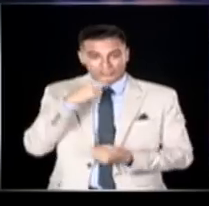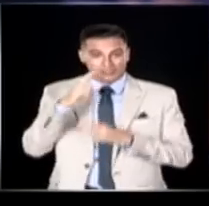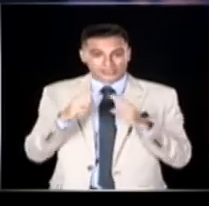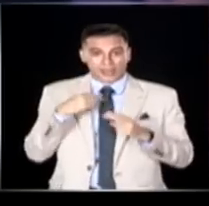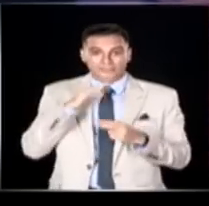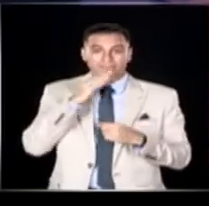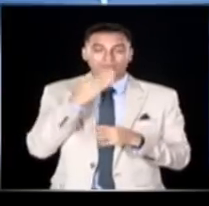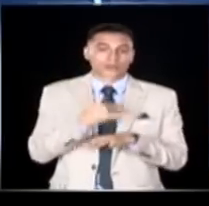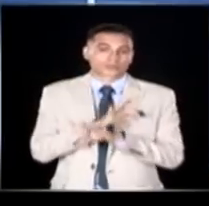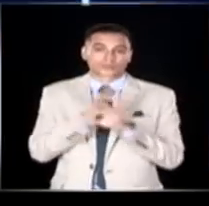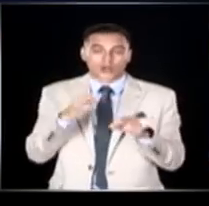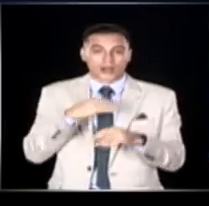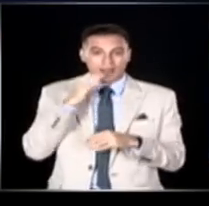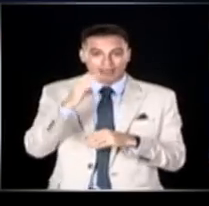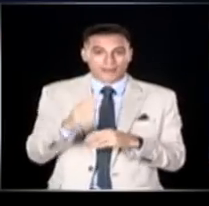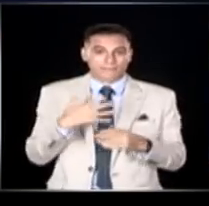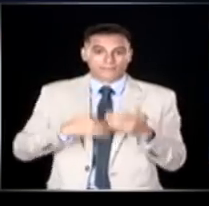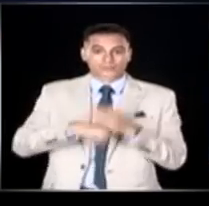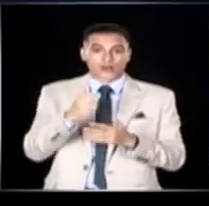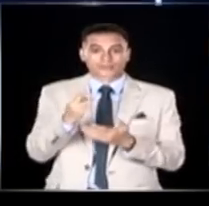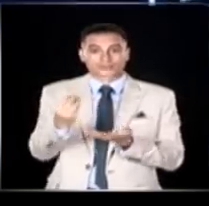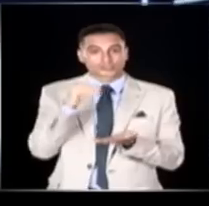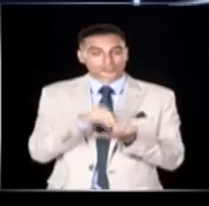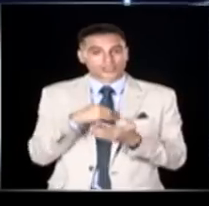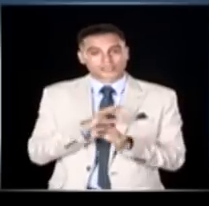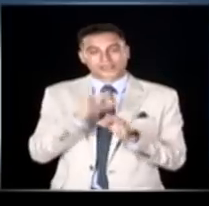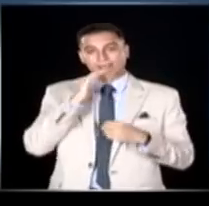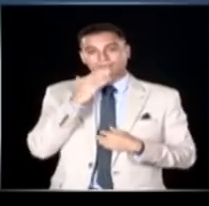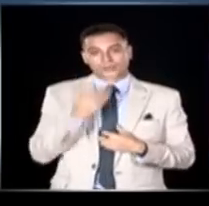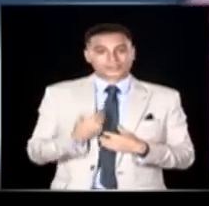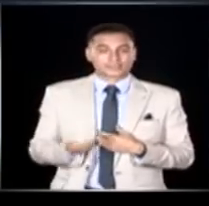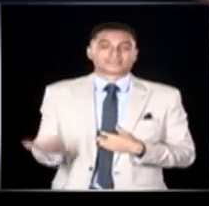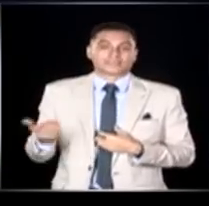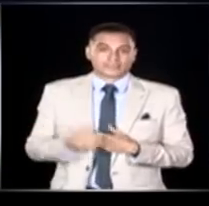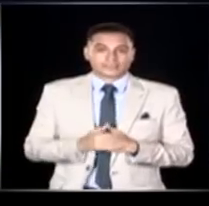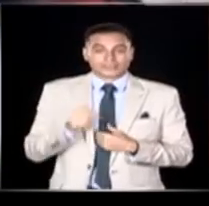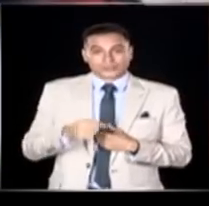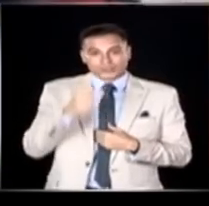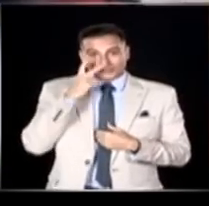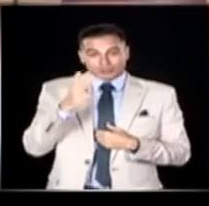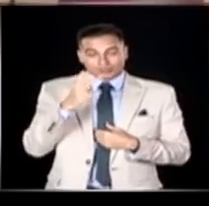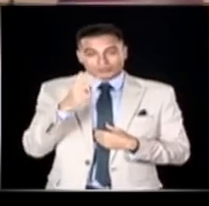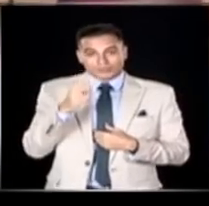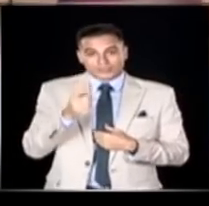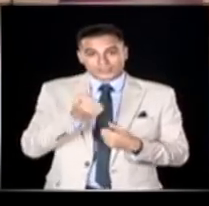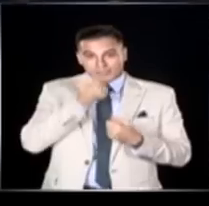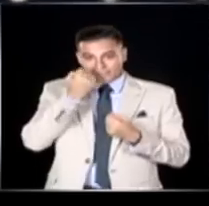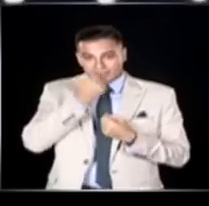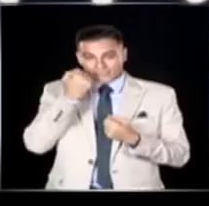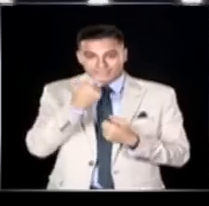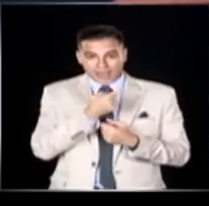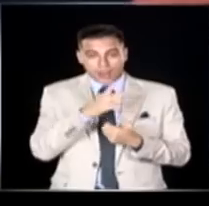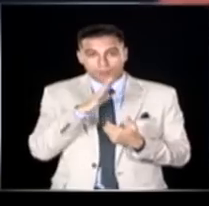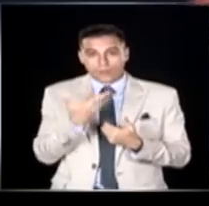بس الحمد لله أنا قدرت إن أنا أجيب لفريقي 25 نقطة. يا ترى مغاغة هتفك عقدة الدور